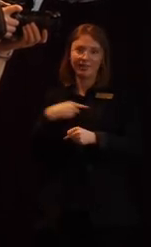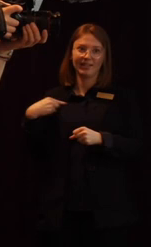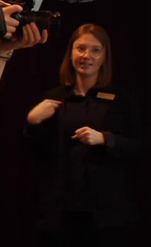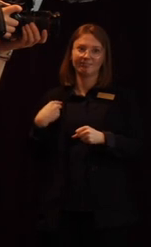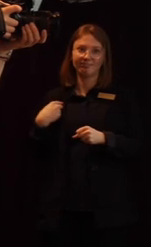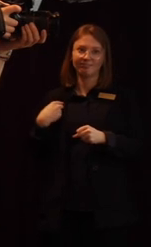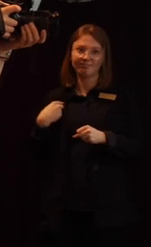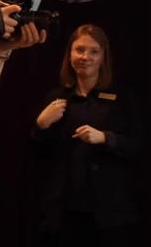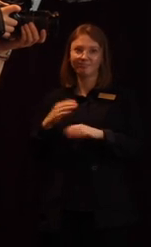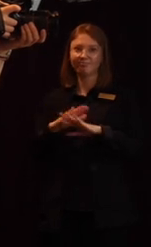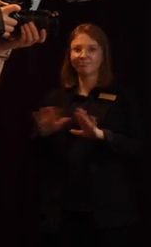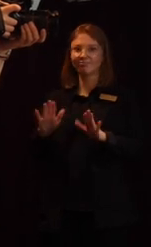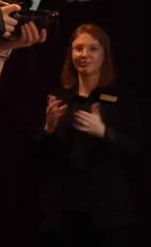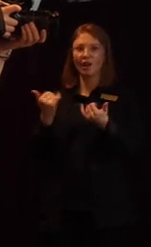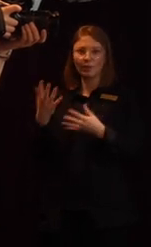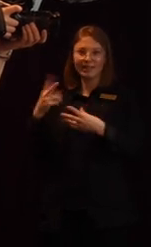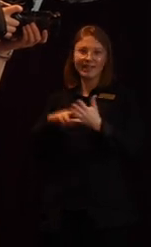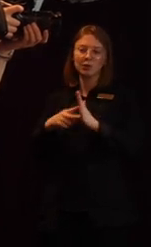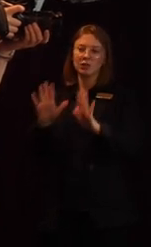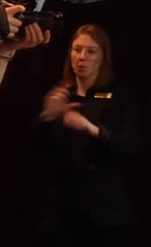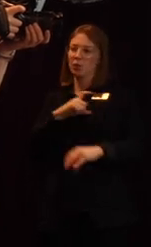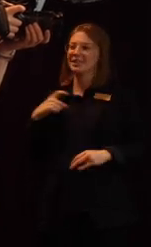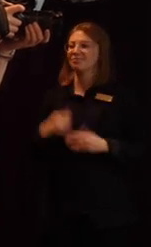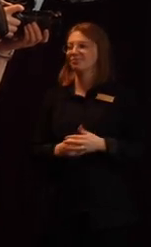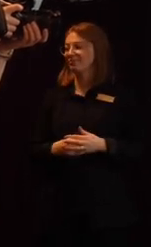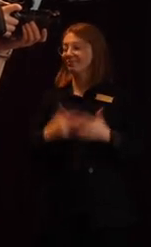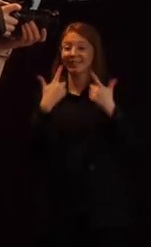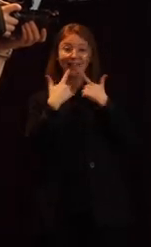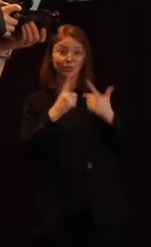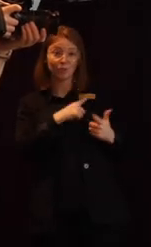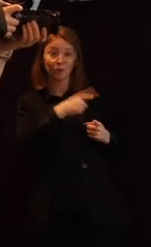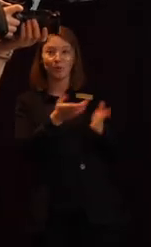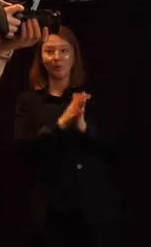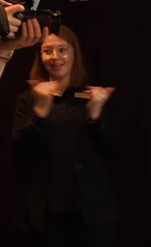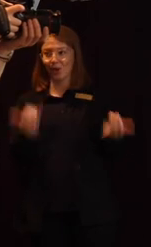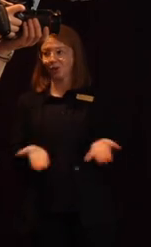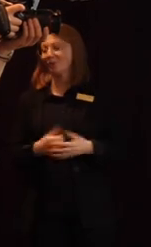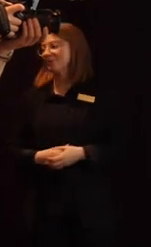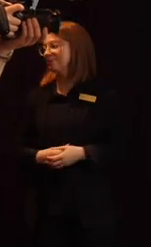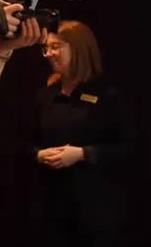stoppa någonting. Tack så mycket, Lena Hallgren, för att du är med oss.